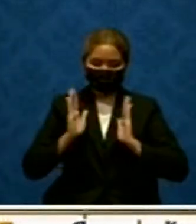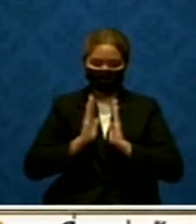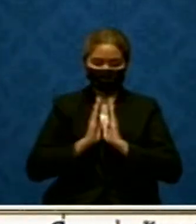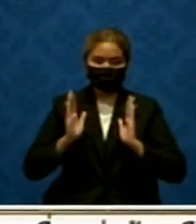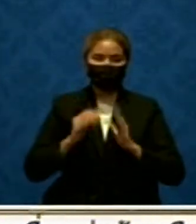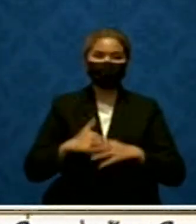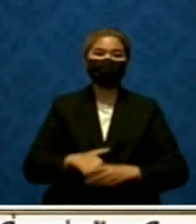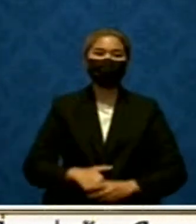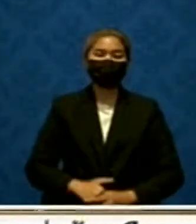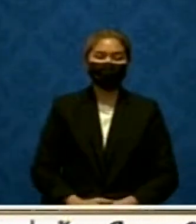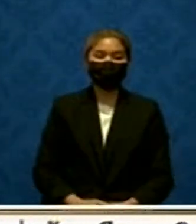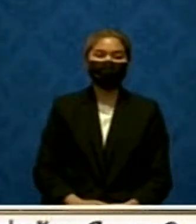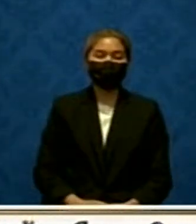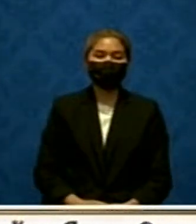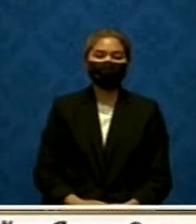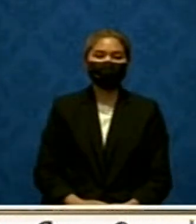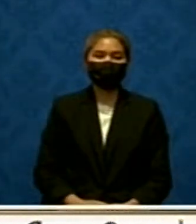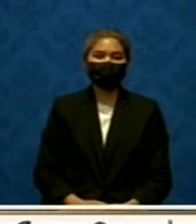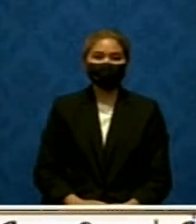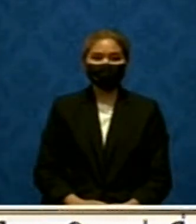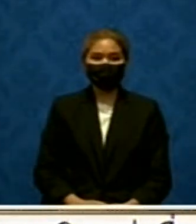ขอบคุณครัต่ไปเชิญ